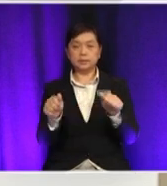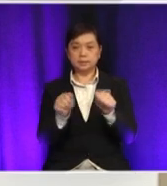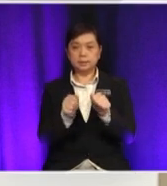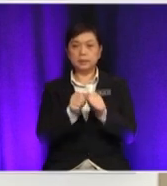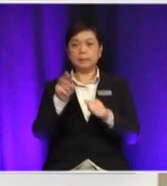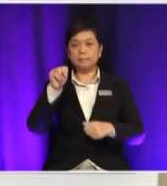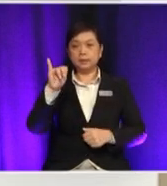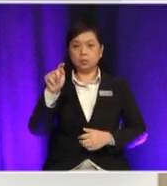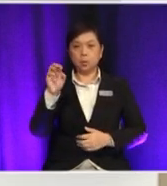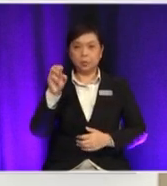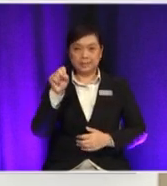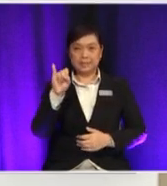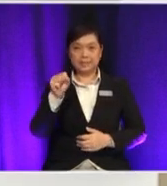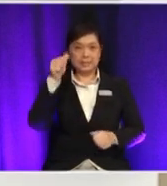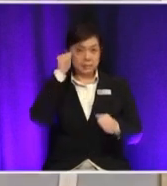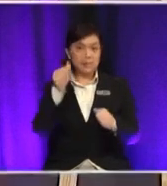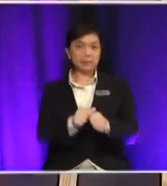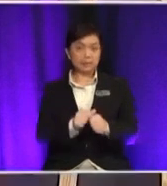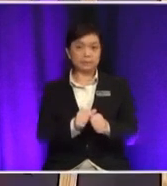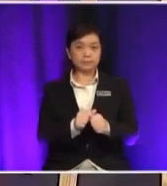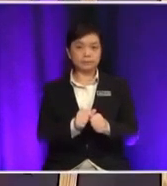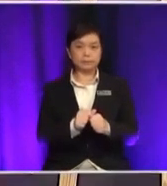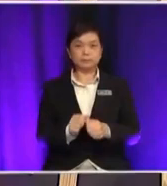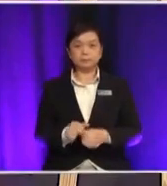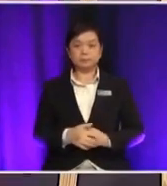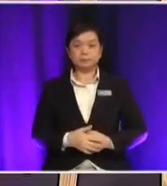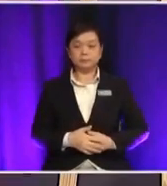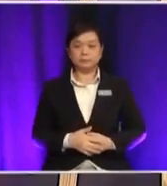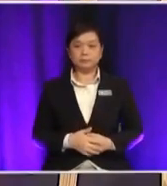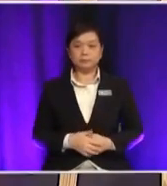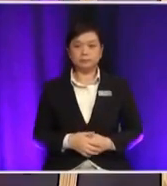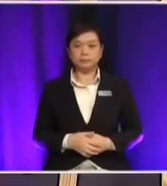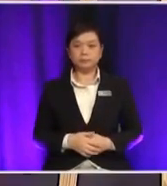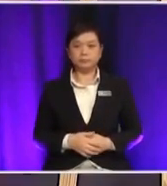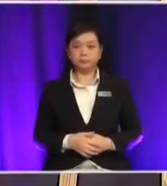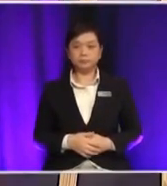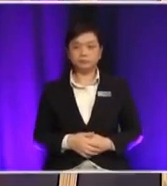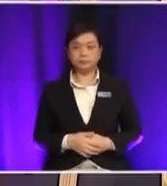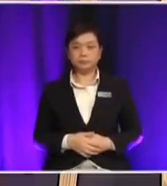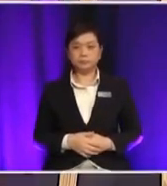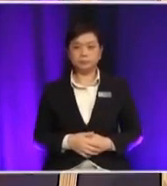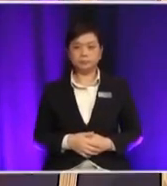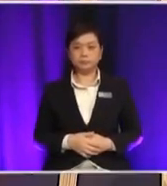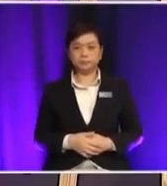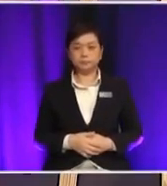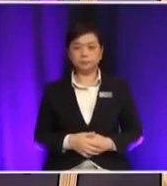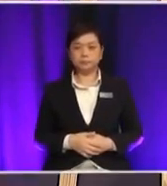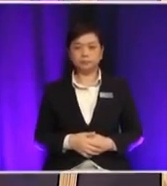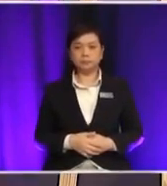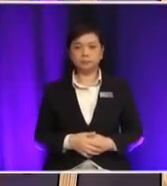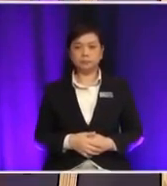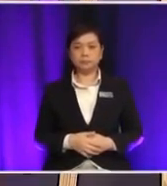yang tidak bagi pada awal tadi ya Tapi ya Nah ingat dua kali itu yang berbeda satu dari padanya ialah sangat mirip dengan